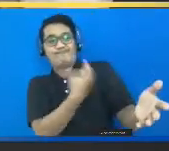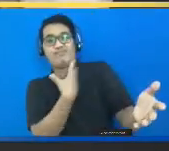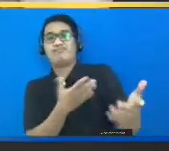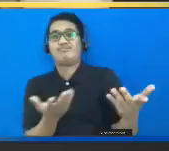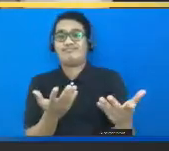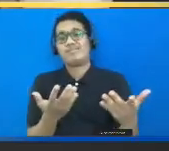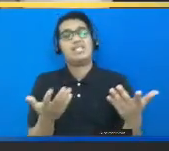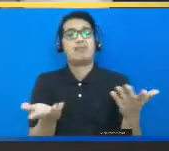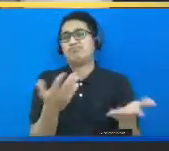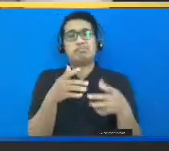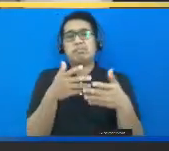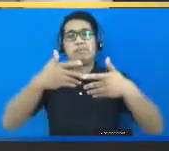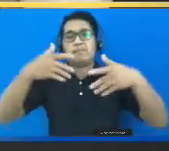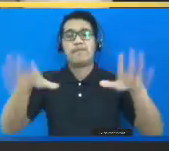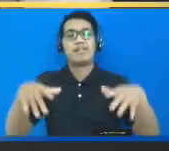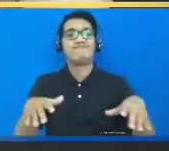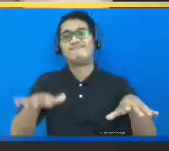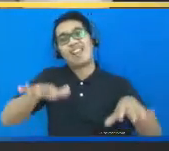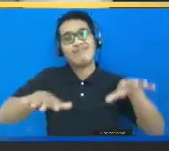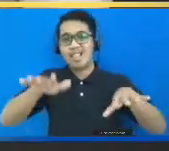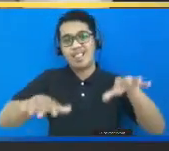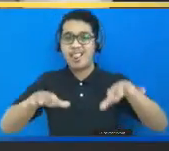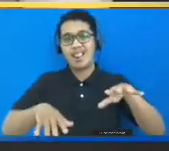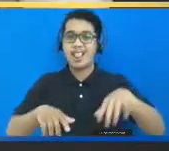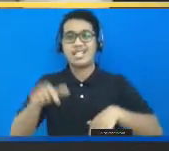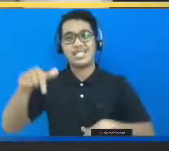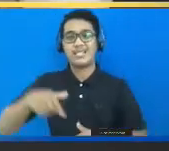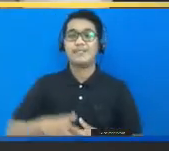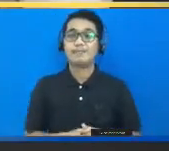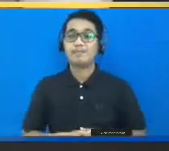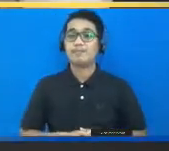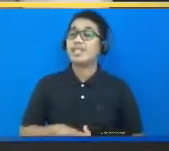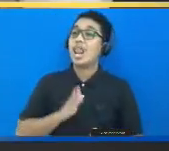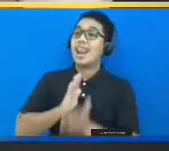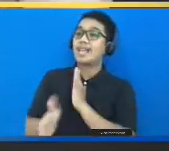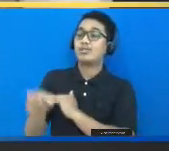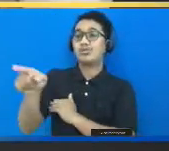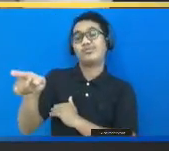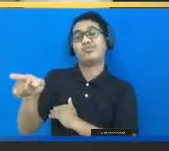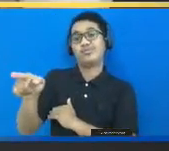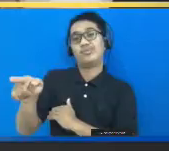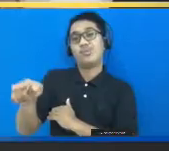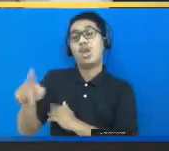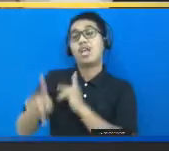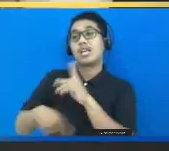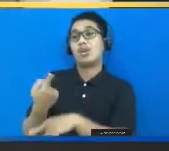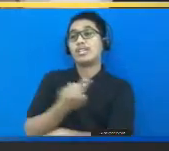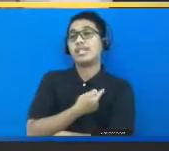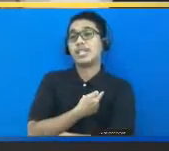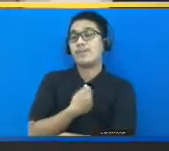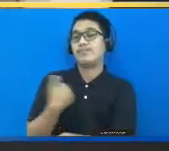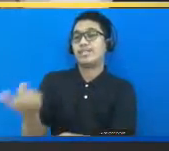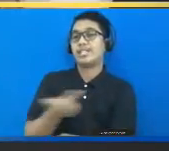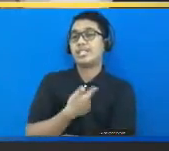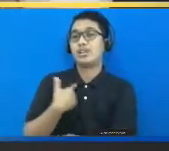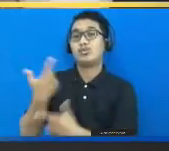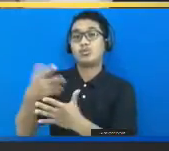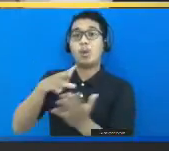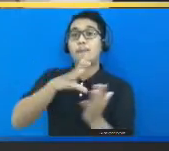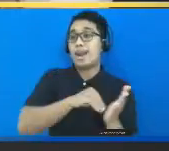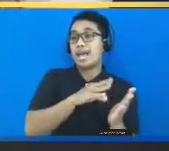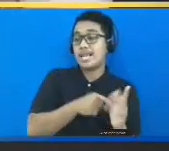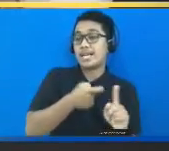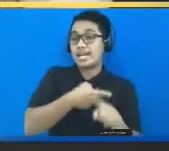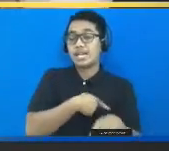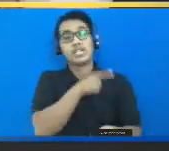dinamis aja nih pembicaraan Eh pada pagi hari ini saya mungkin langsung lempar aja ketika kita lagi maem Udah belajar dari pandemi